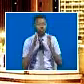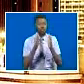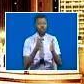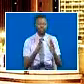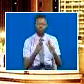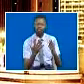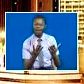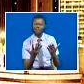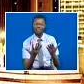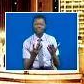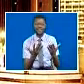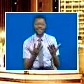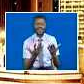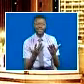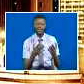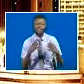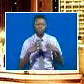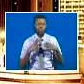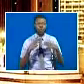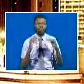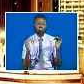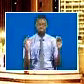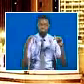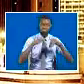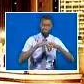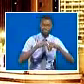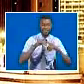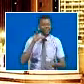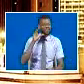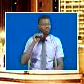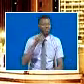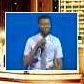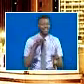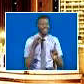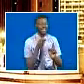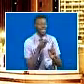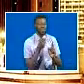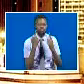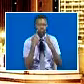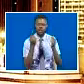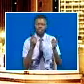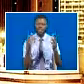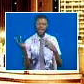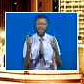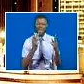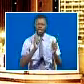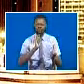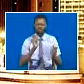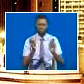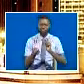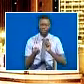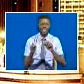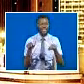yanaibuka hususan washikadau wakiwa nakutana pale Mombasa ili kuangazia swala zima la mabadiliko ya tabia inchi na hususan